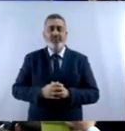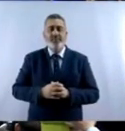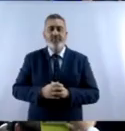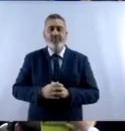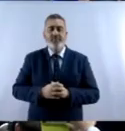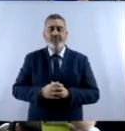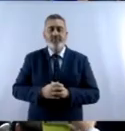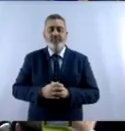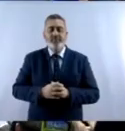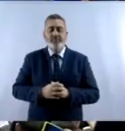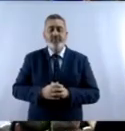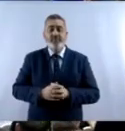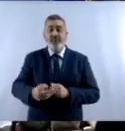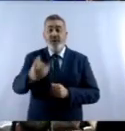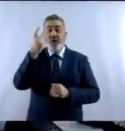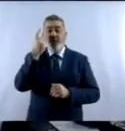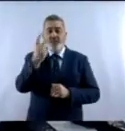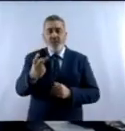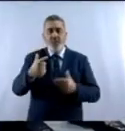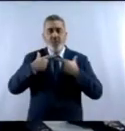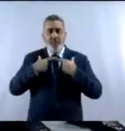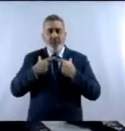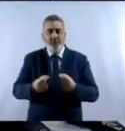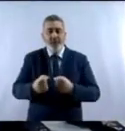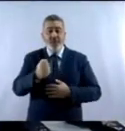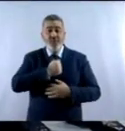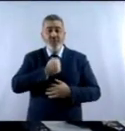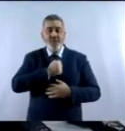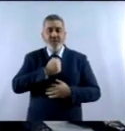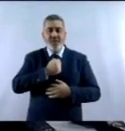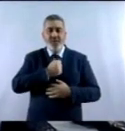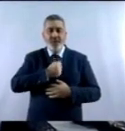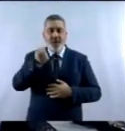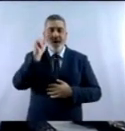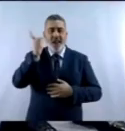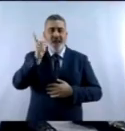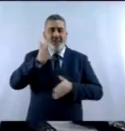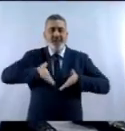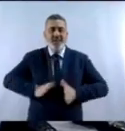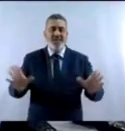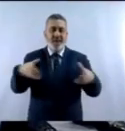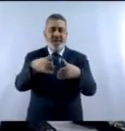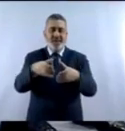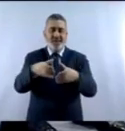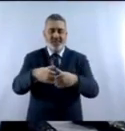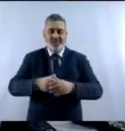Βλέπω τα στελέχη της δικής μας γαλάζιας γενιάς